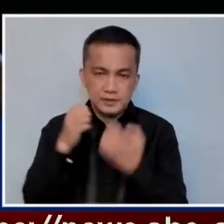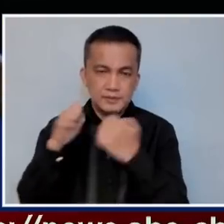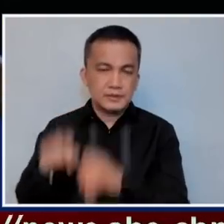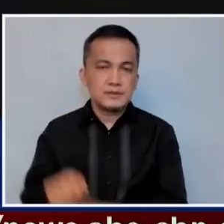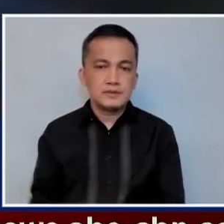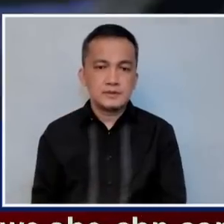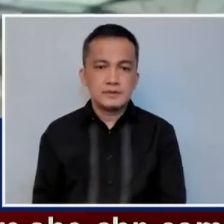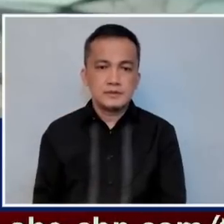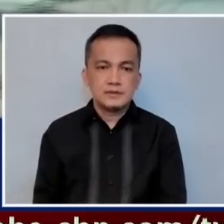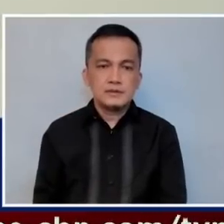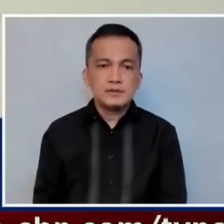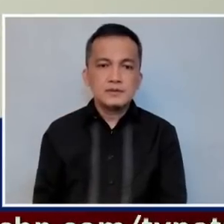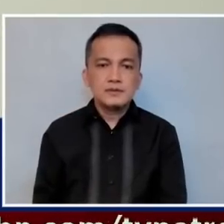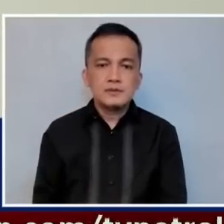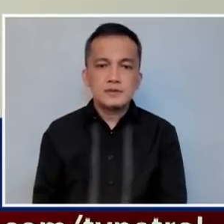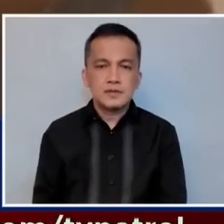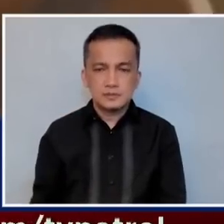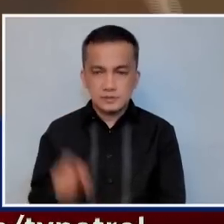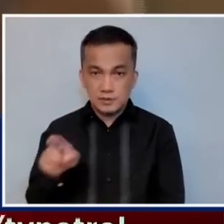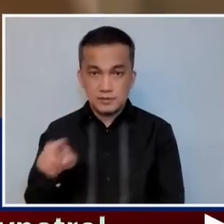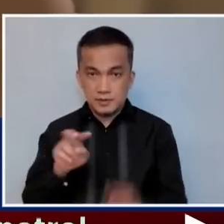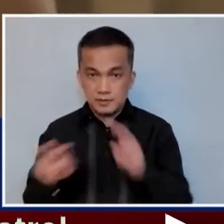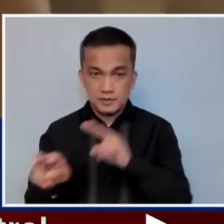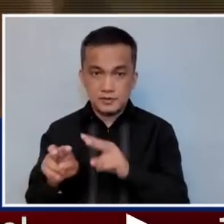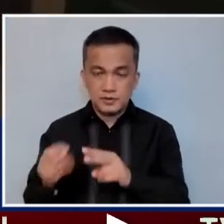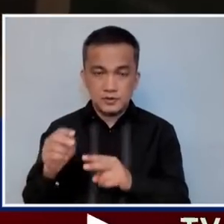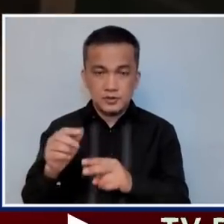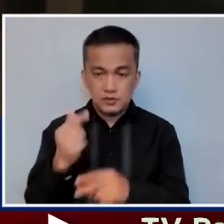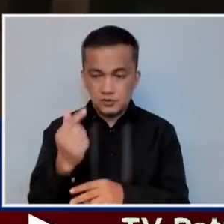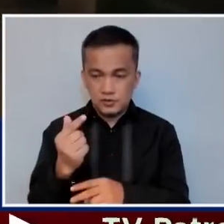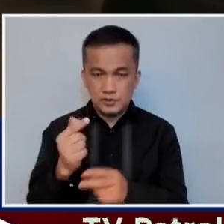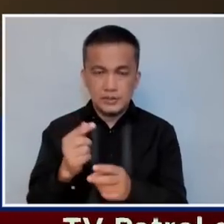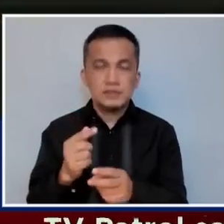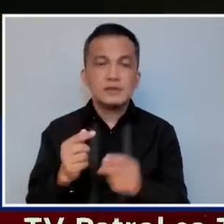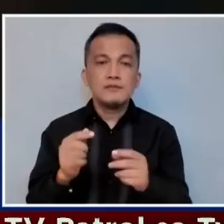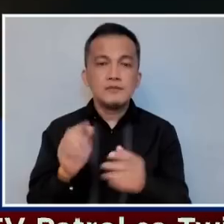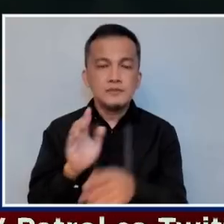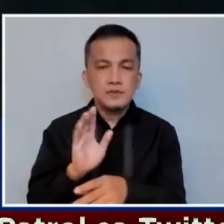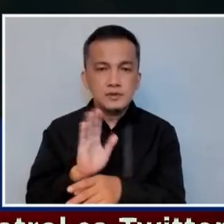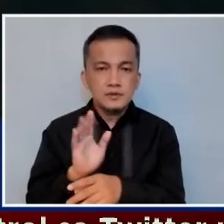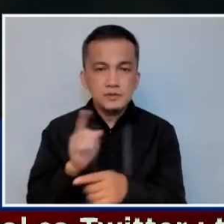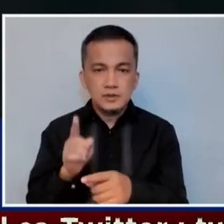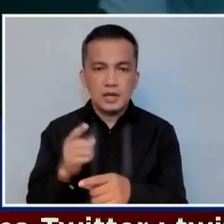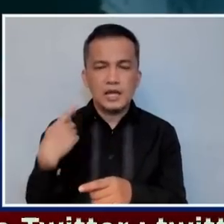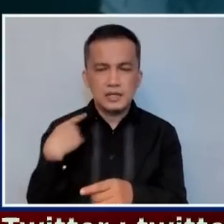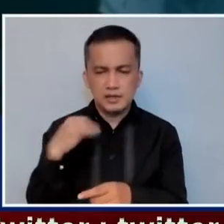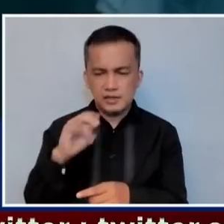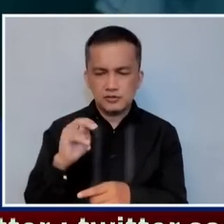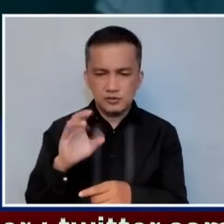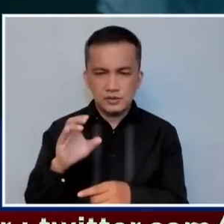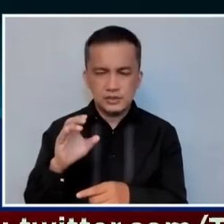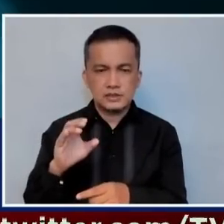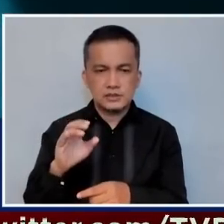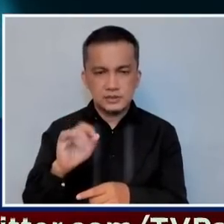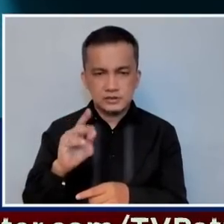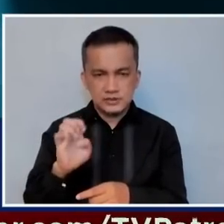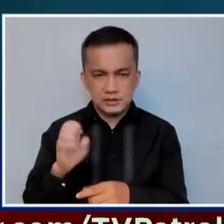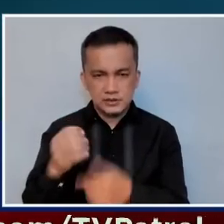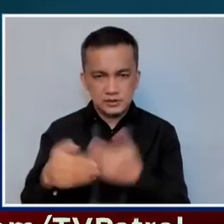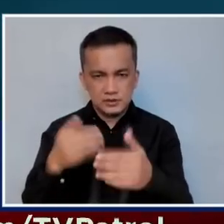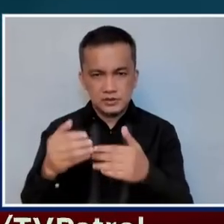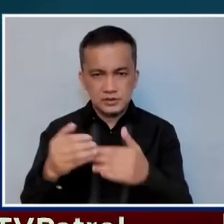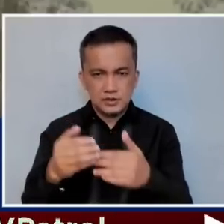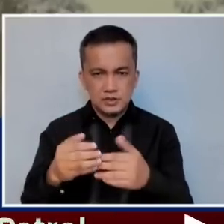Tataposin ko na to. Sa mga nakapanood ng Korean version, alam nilang maraming iconic scenes ang series. Gaya ng underwater